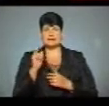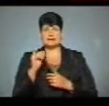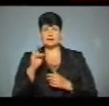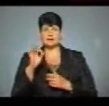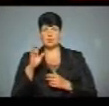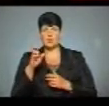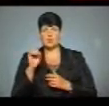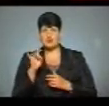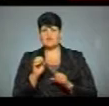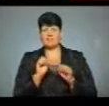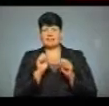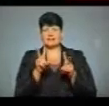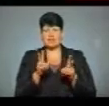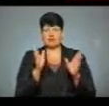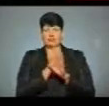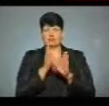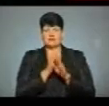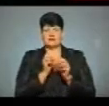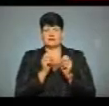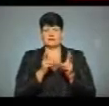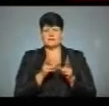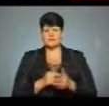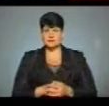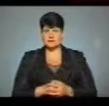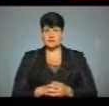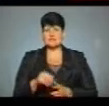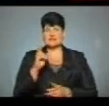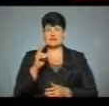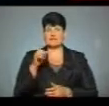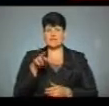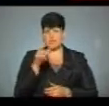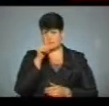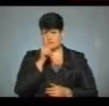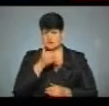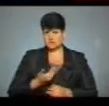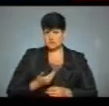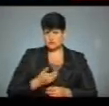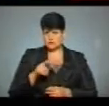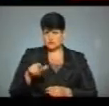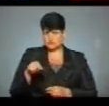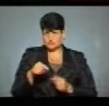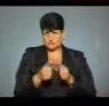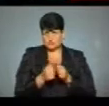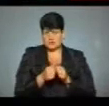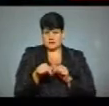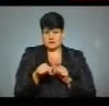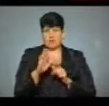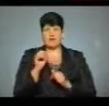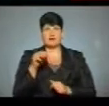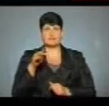повітря відходи. З квітня місяця жителі, які тут ближче знаходяться до